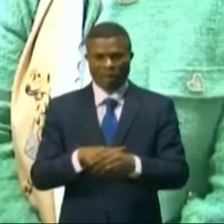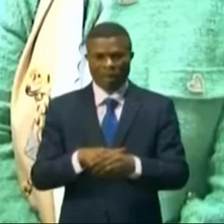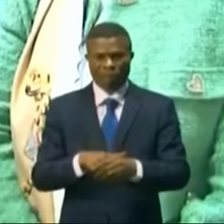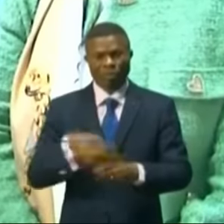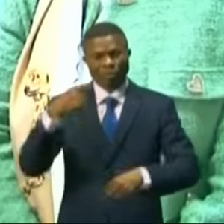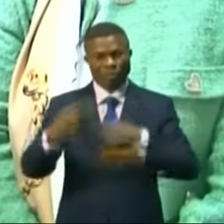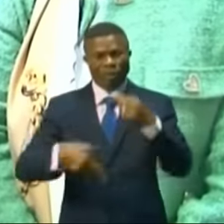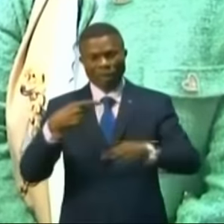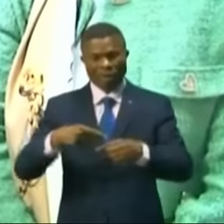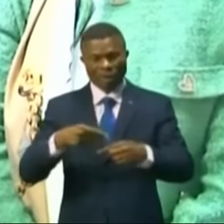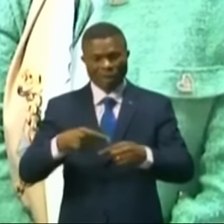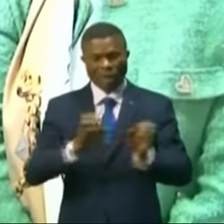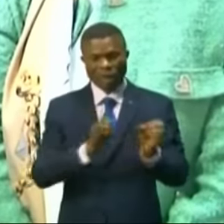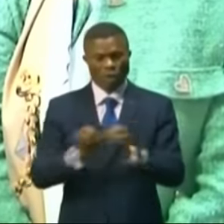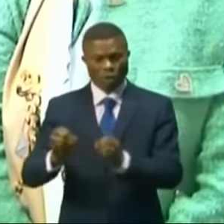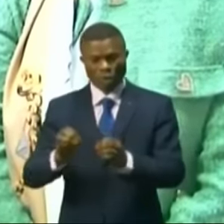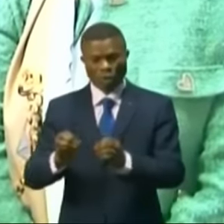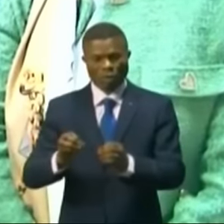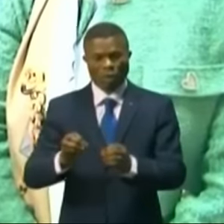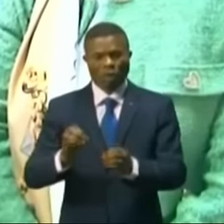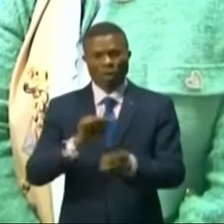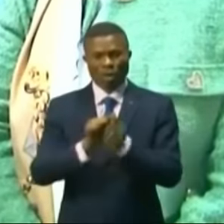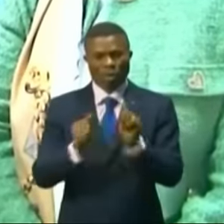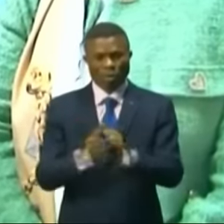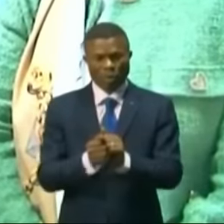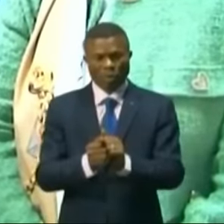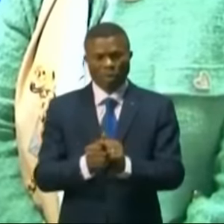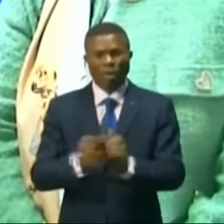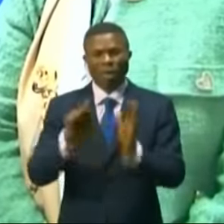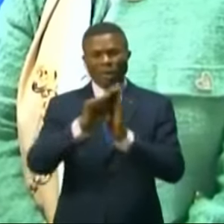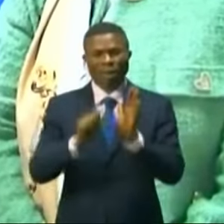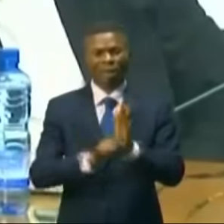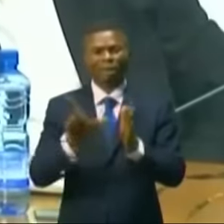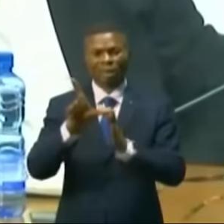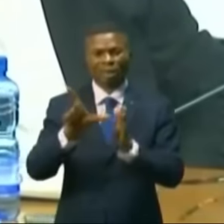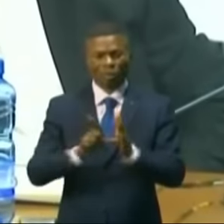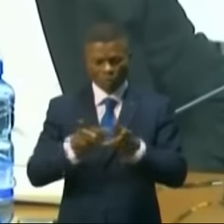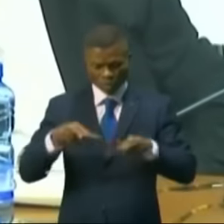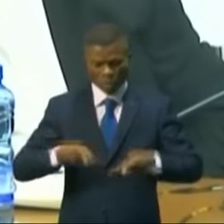discussions auront lieu sur certains